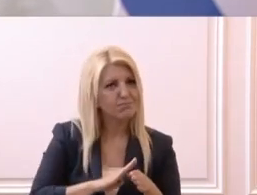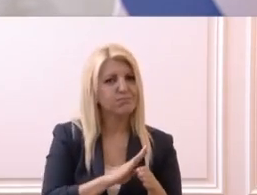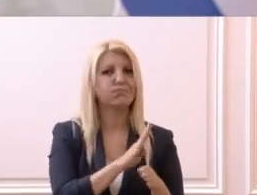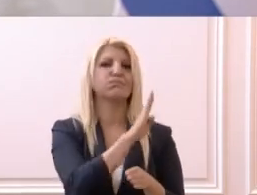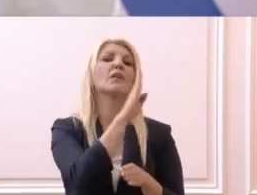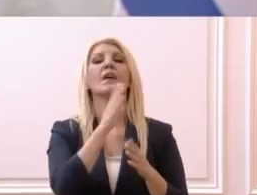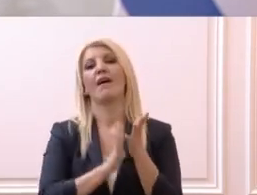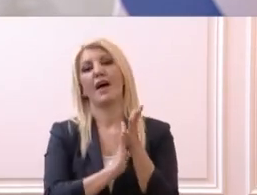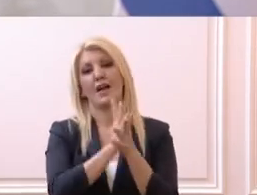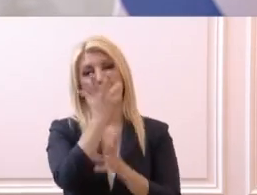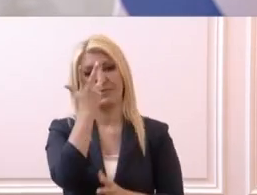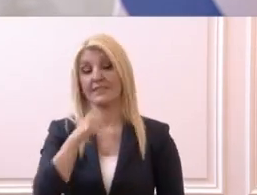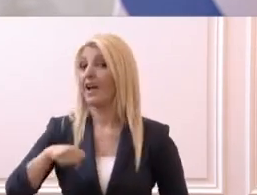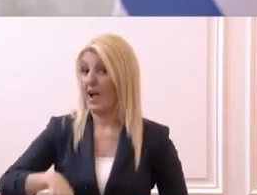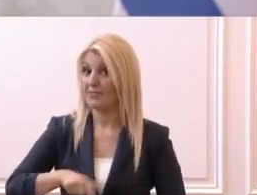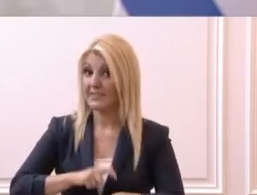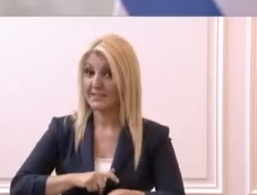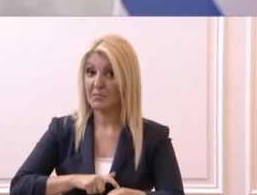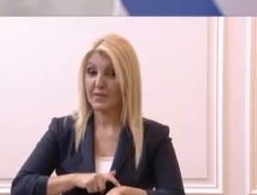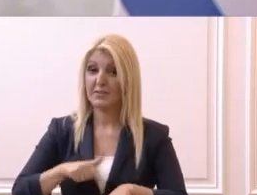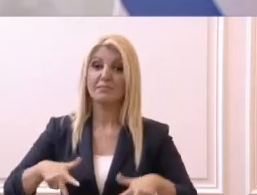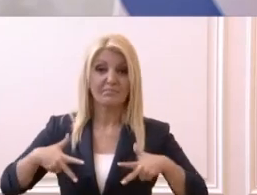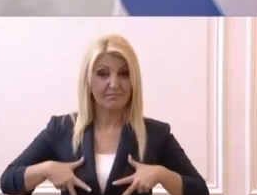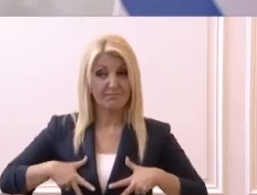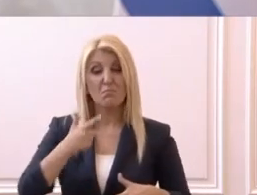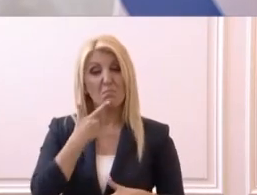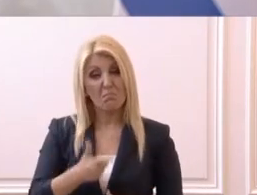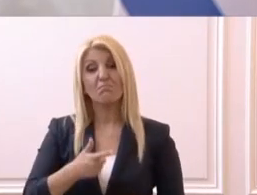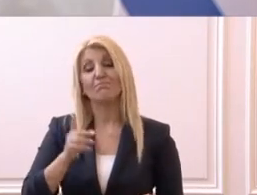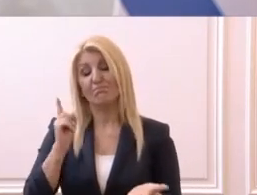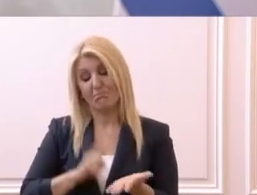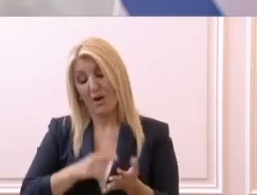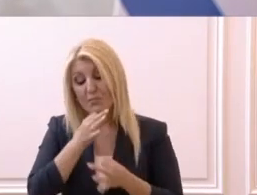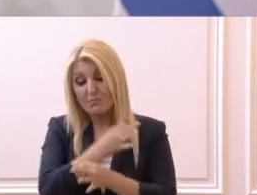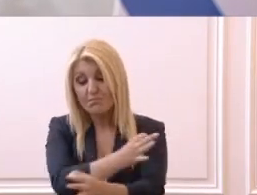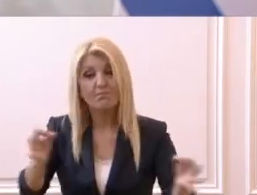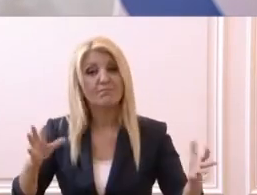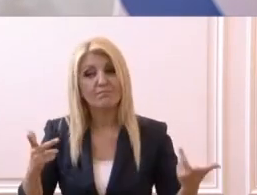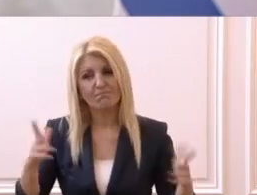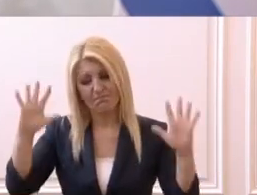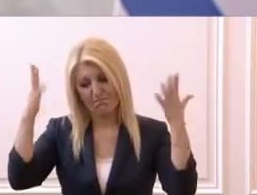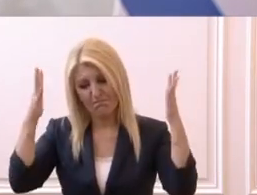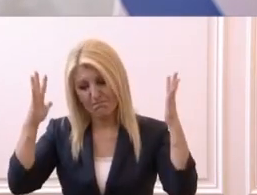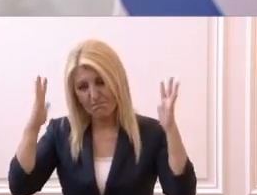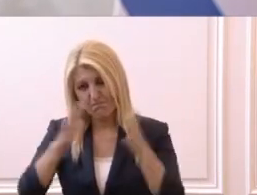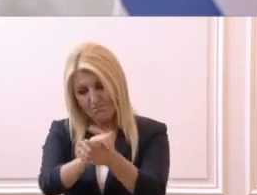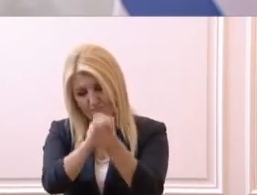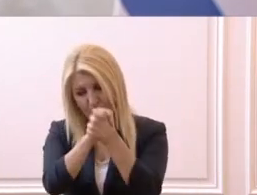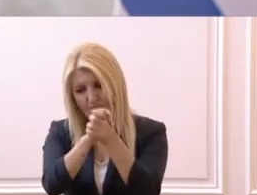η πολιτεία να επιβραβεύσει και την προσπάθεια μιας κατηγορίας πολιτών που δοκιμάστηκε